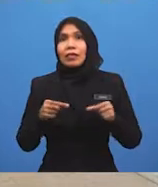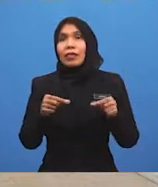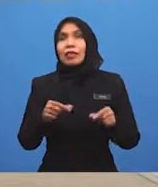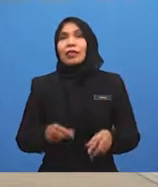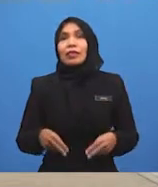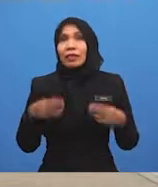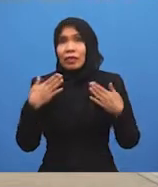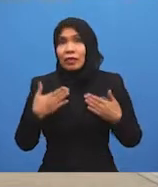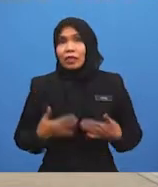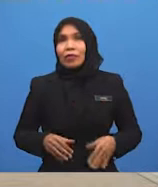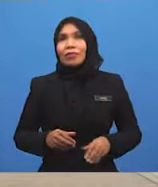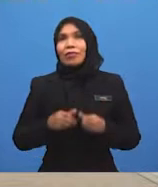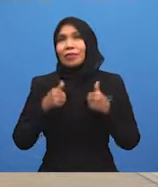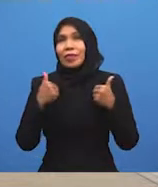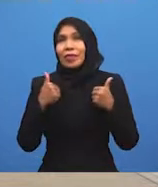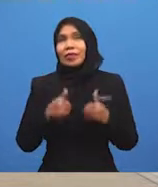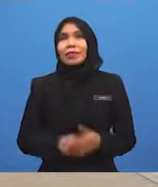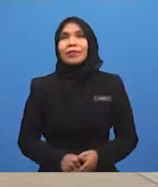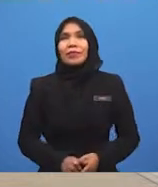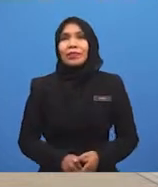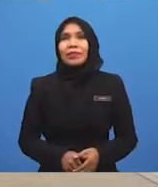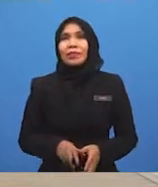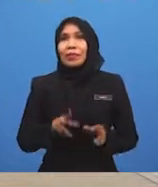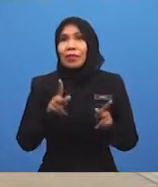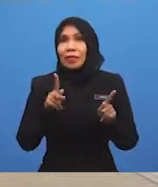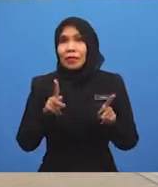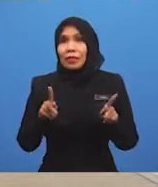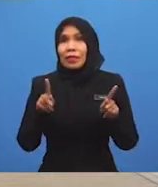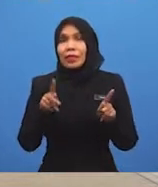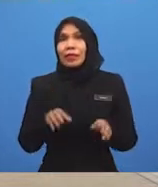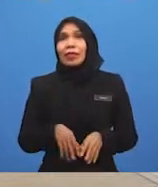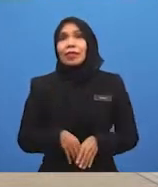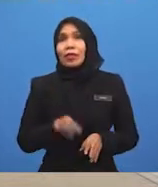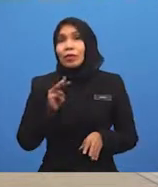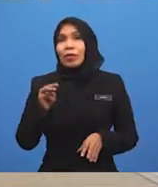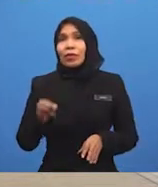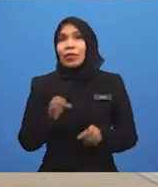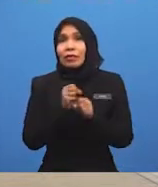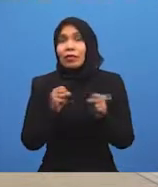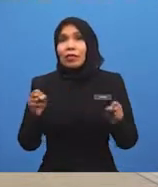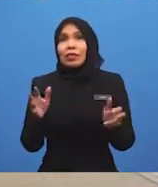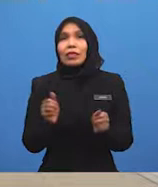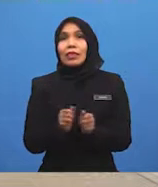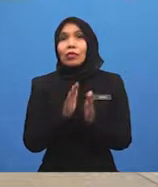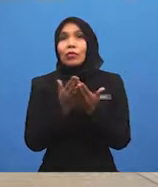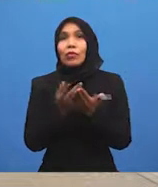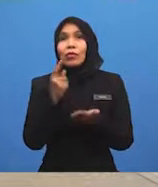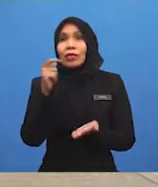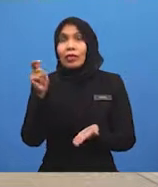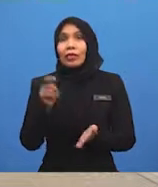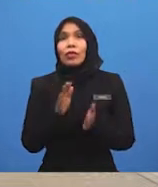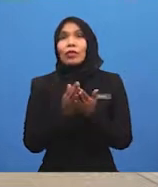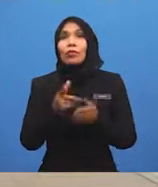Baik, pastikan murid-murid telah bersedia dengan buku teks, buku latihan